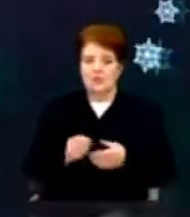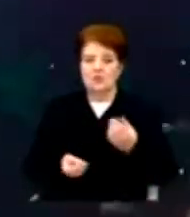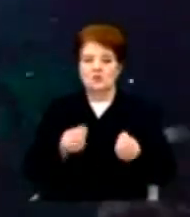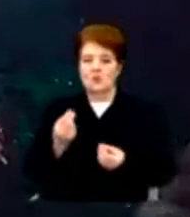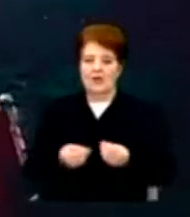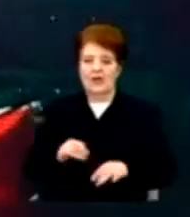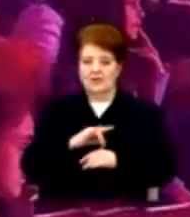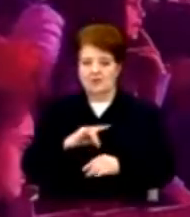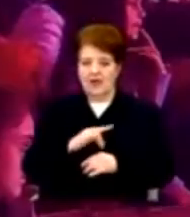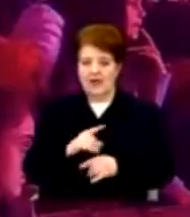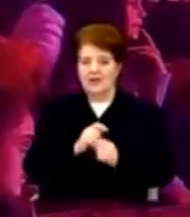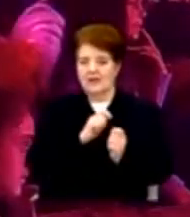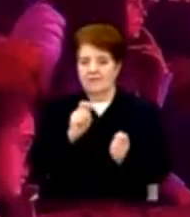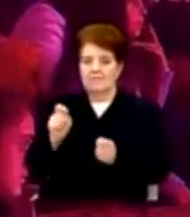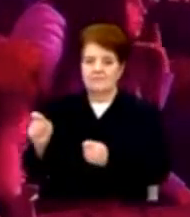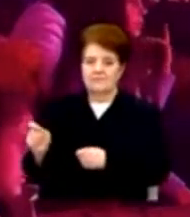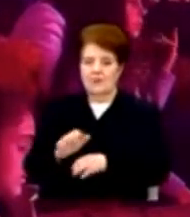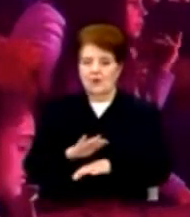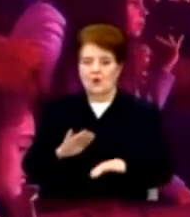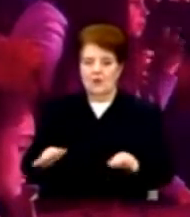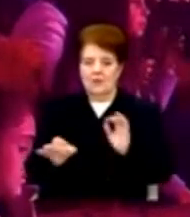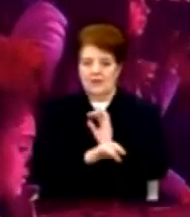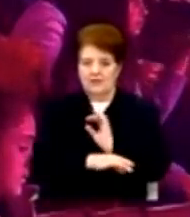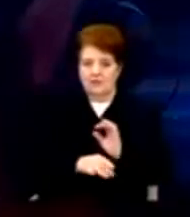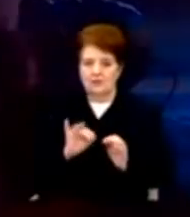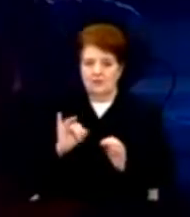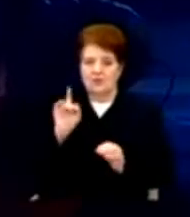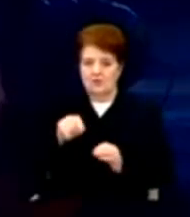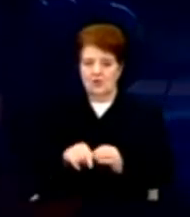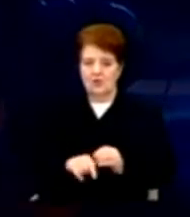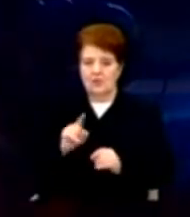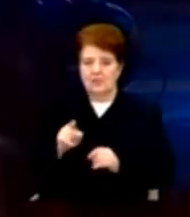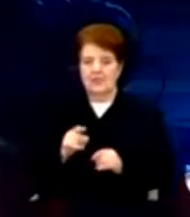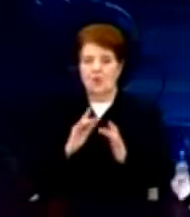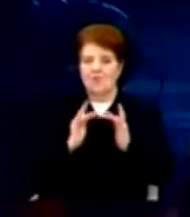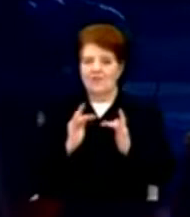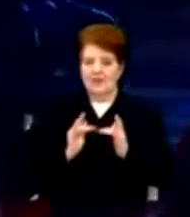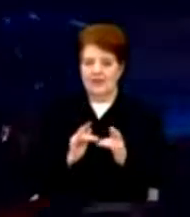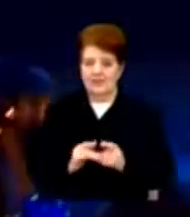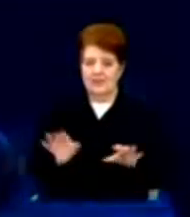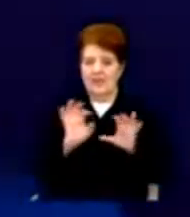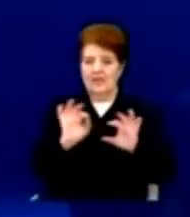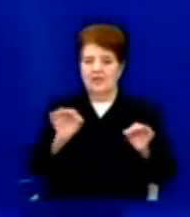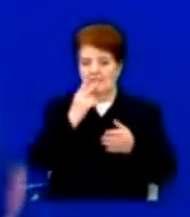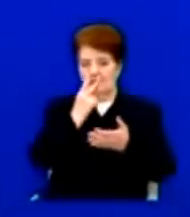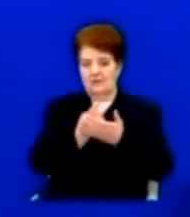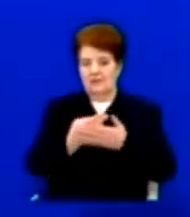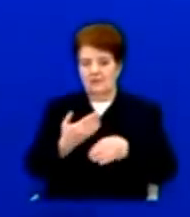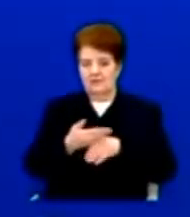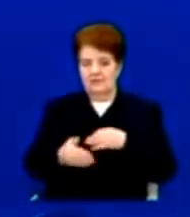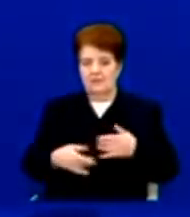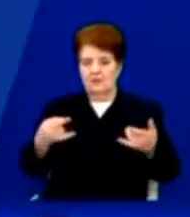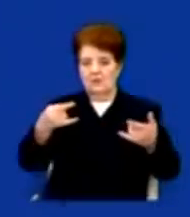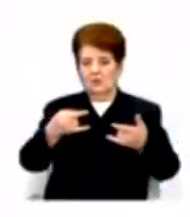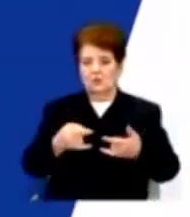care urmează să fie donate copiilor din familii nevoiașe și celor din orfelinate. Imagini de la concert vedeți mai târziu în